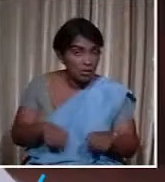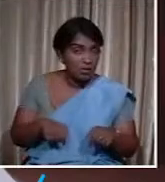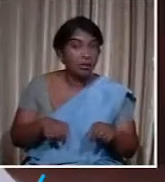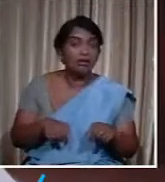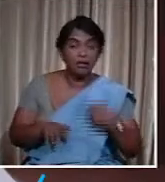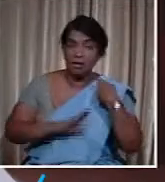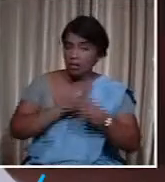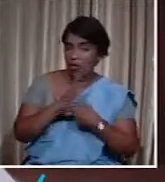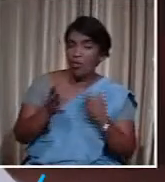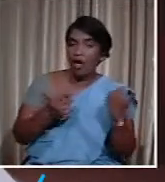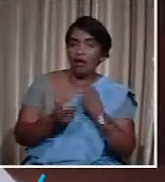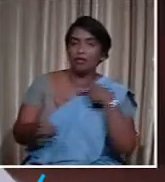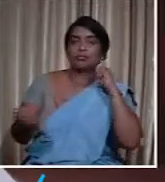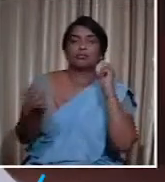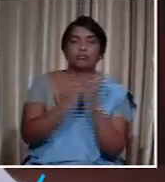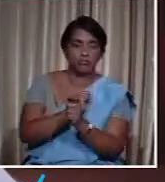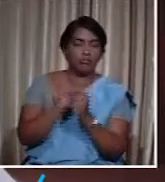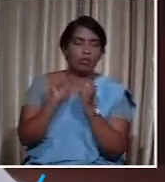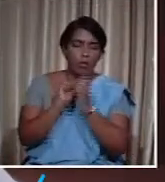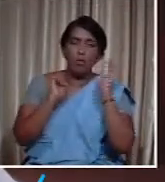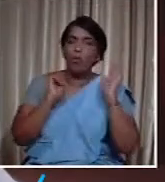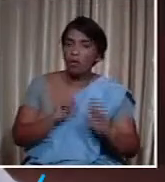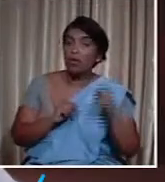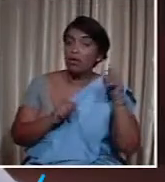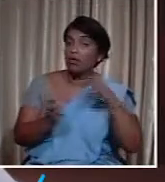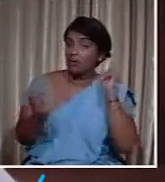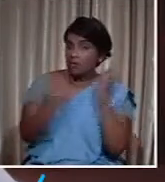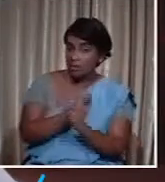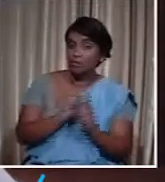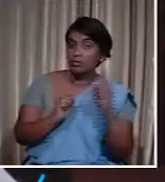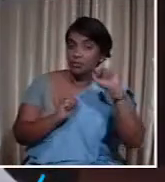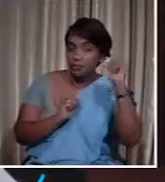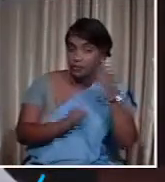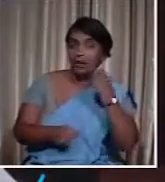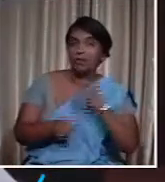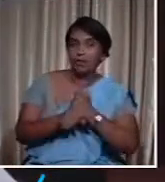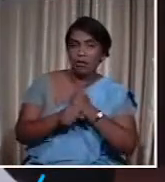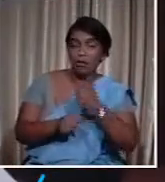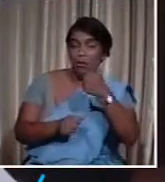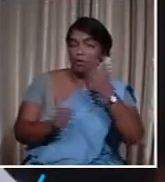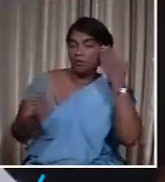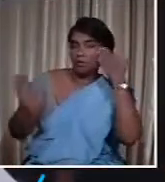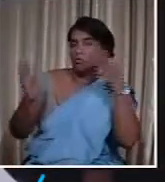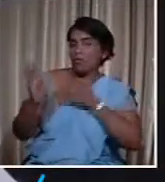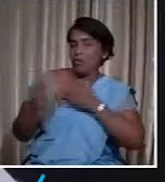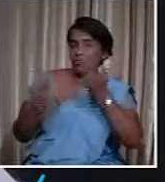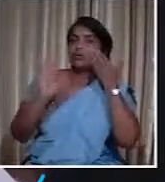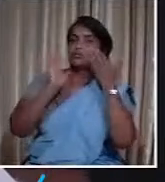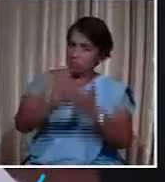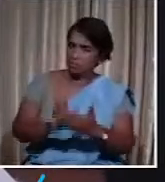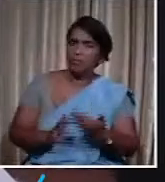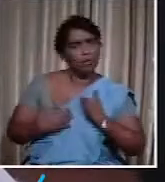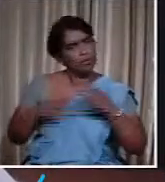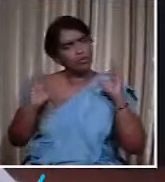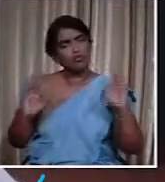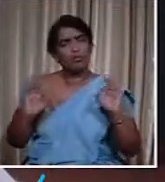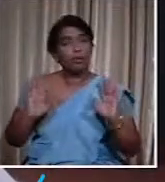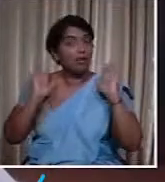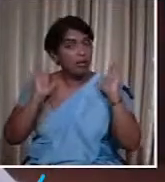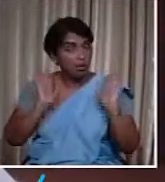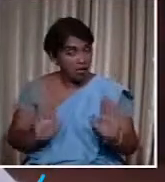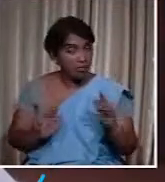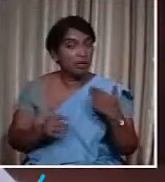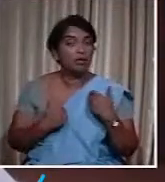මේ රට අලුත් පරිවර්තන ලක් කරන්න අවශ්‍ය ඒ අවශ්‍ය නම් ඉස්සරලා මාණ්ඩුව පැත්තෙන් සත්භාවය පෙන්වන්න ඕන අපි ලැස්සි හැබැයි ගරු